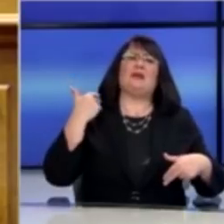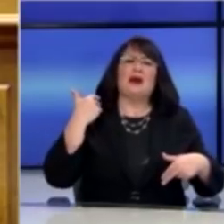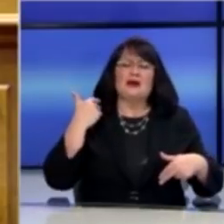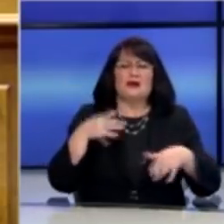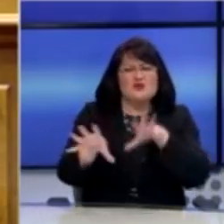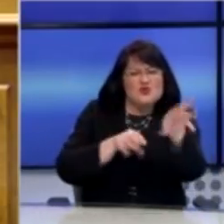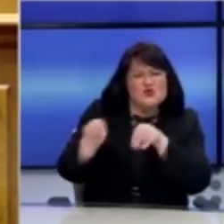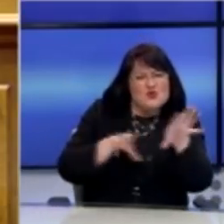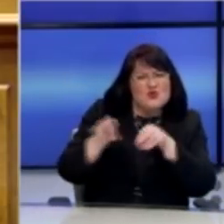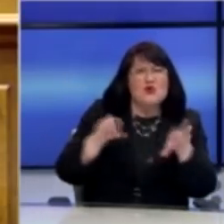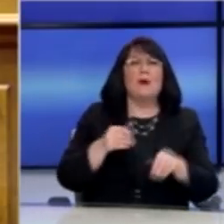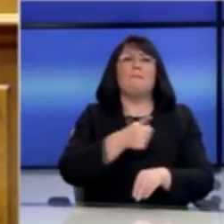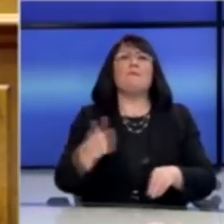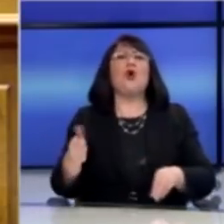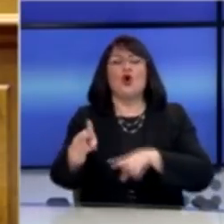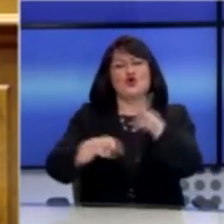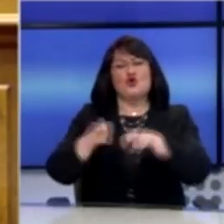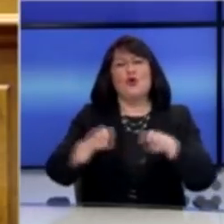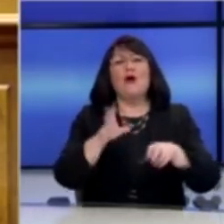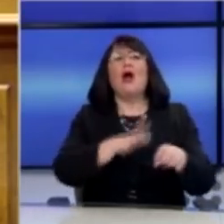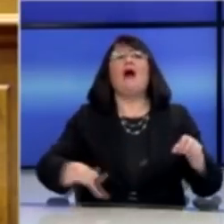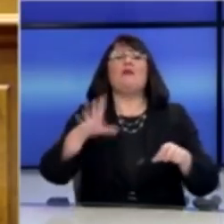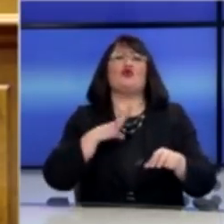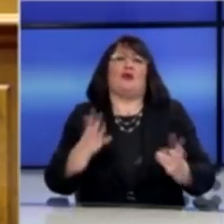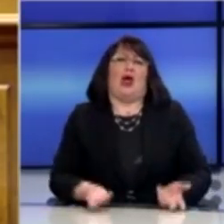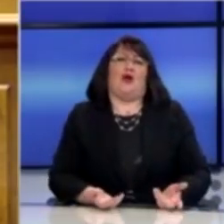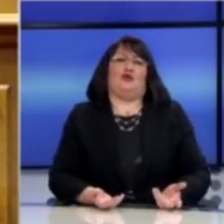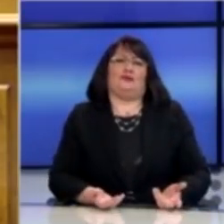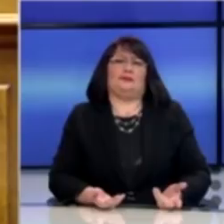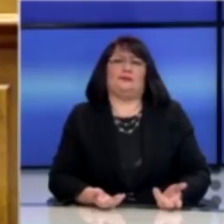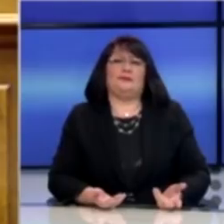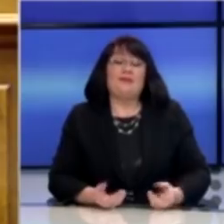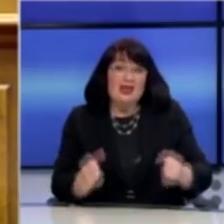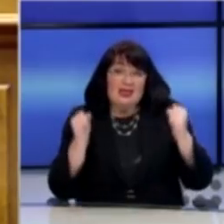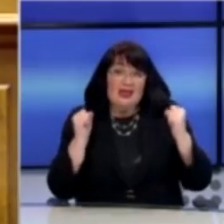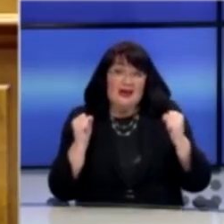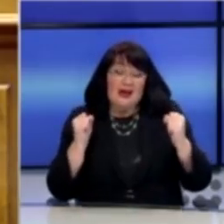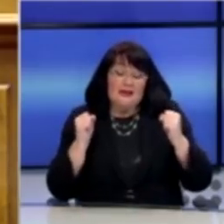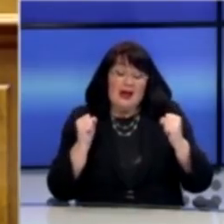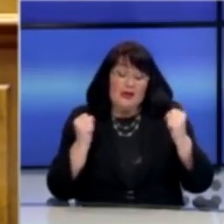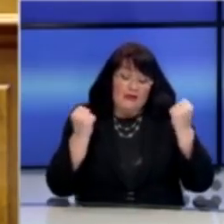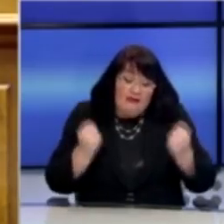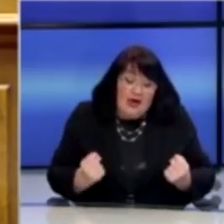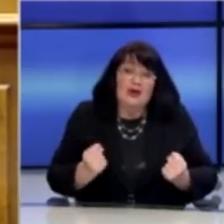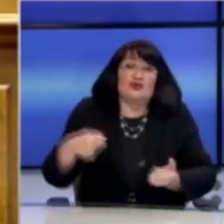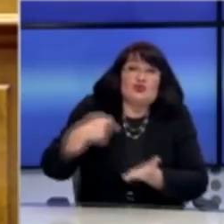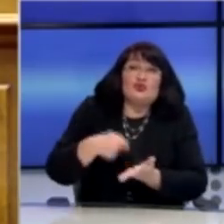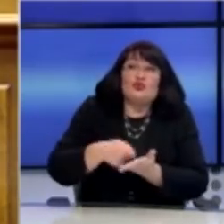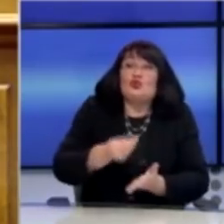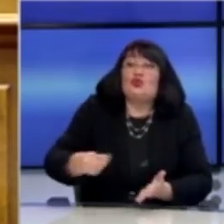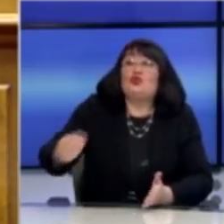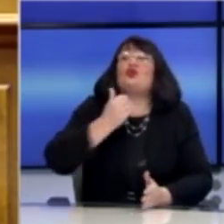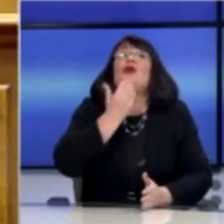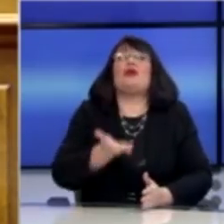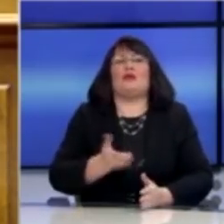αιμοδότη της κατά τα άλλα εθνικής προσπάθειας του προϋπολογισμού, δεν αντέχουν να πληρώσουν παραπάνω. Η